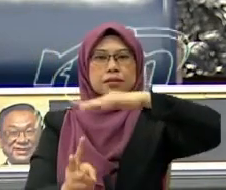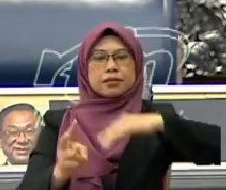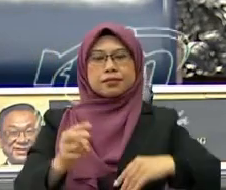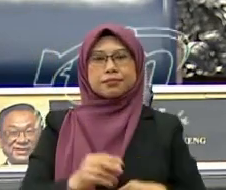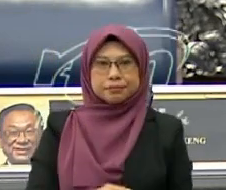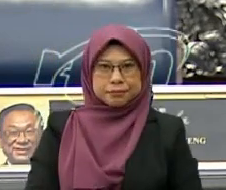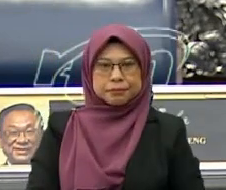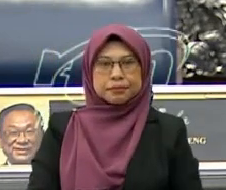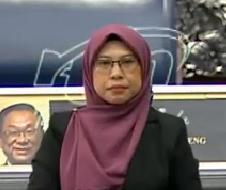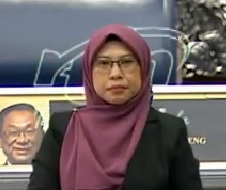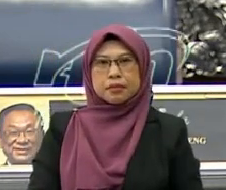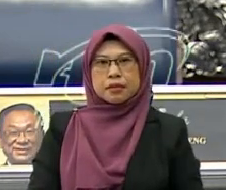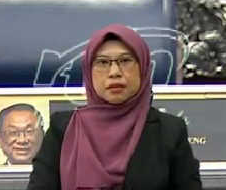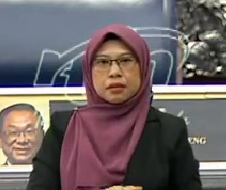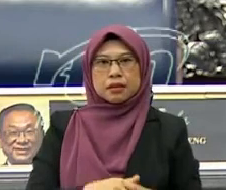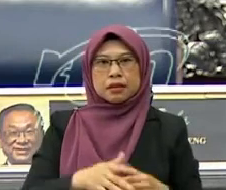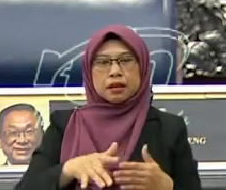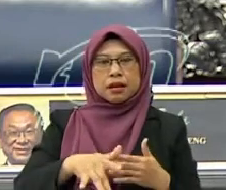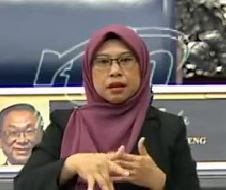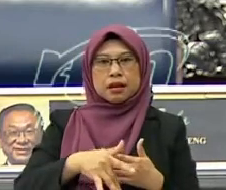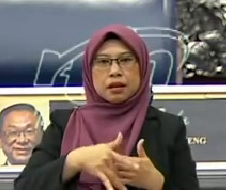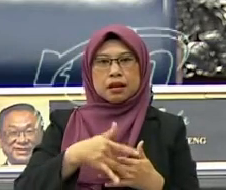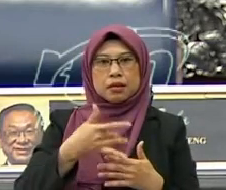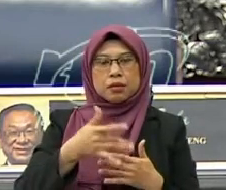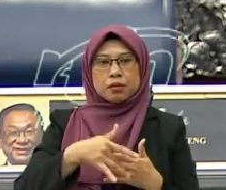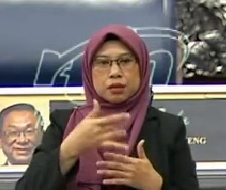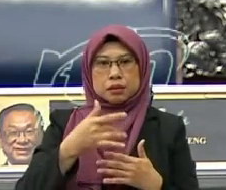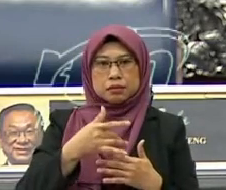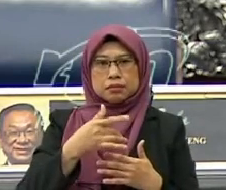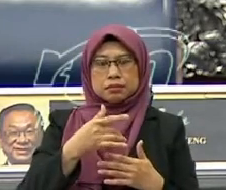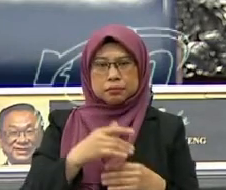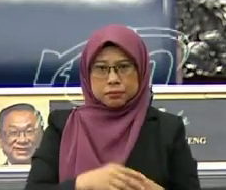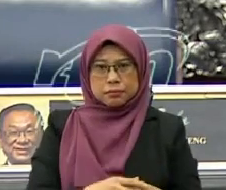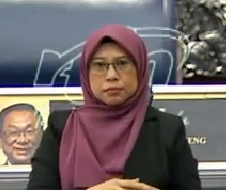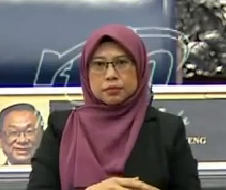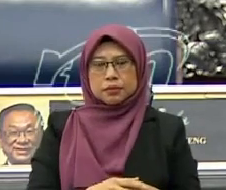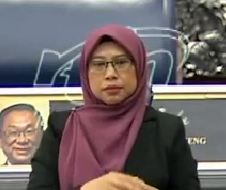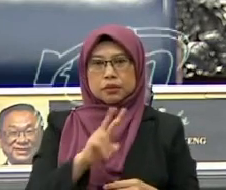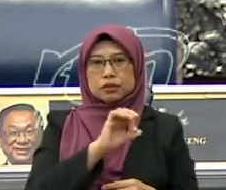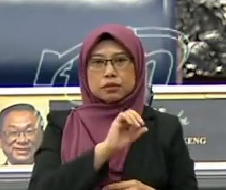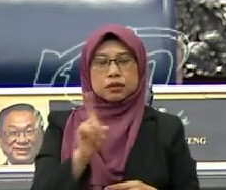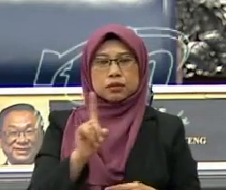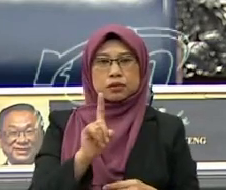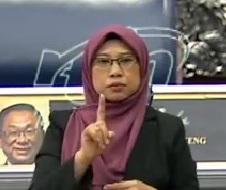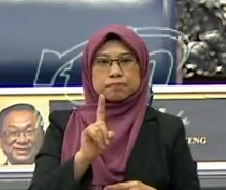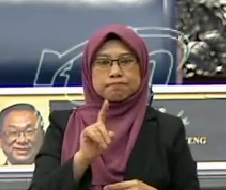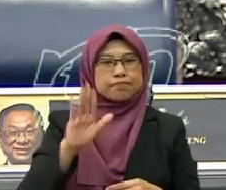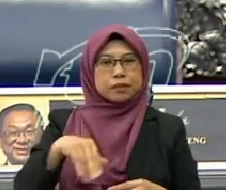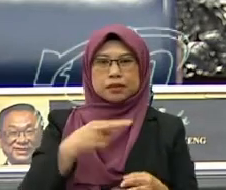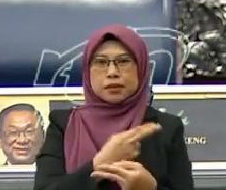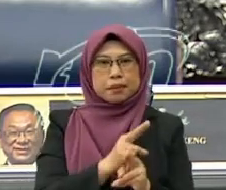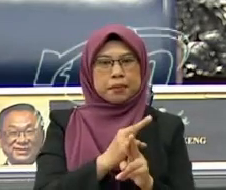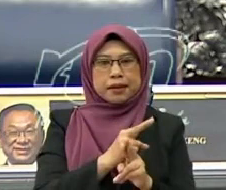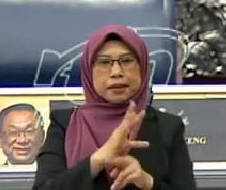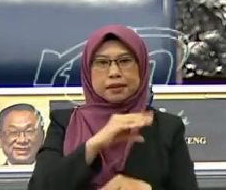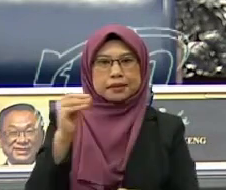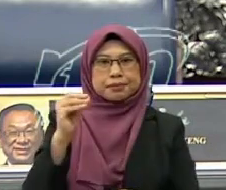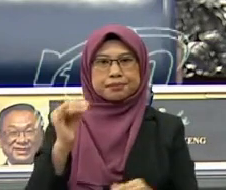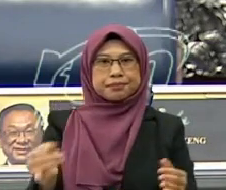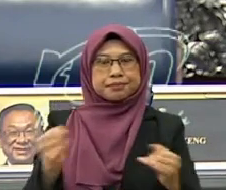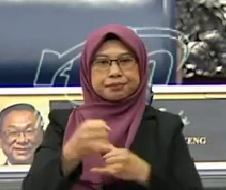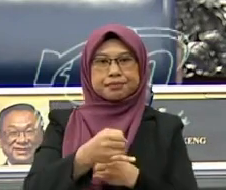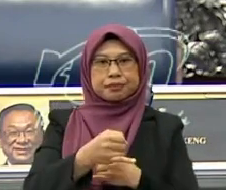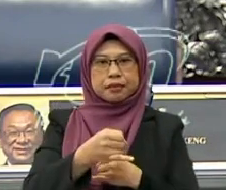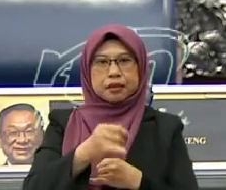banjir awal Januari 2021 sehingga kini belum diperbaiki begitu juga di jabatan